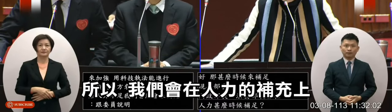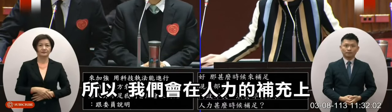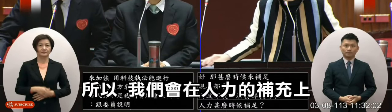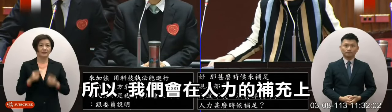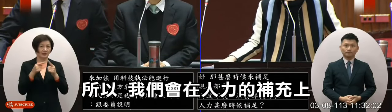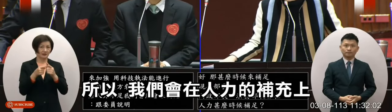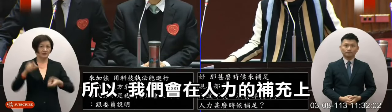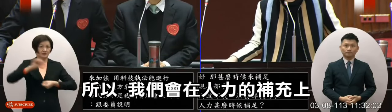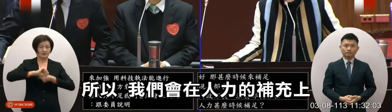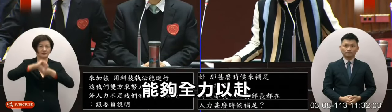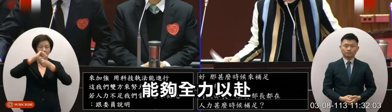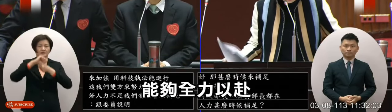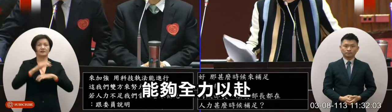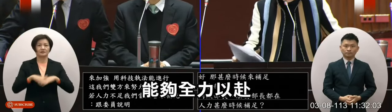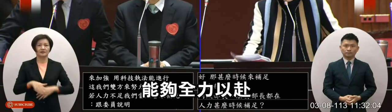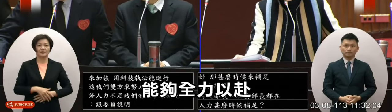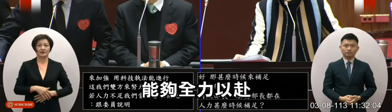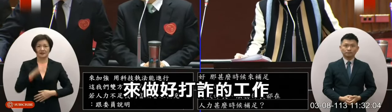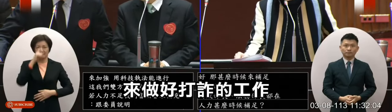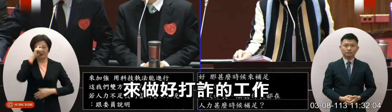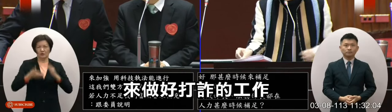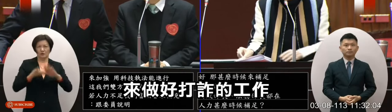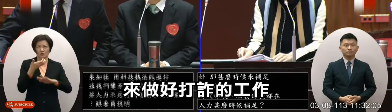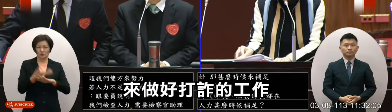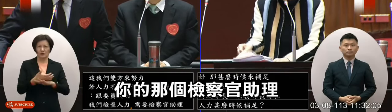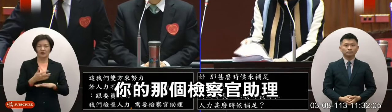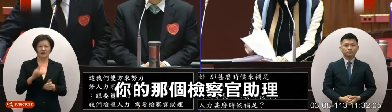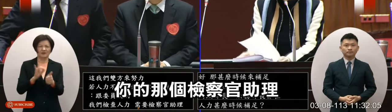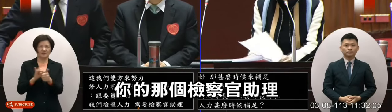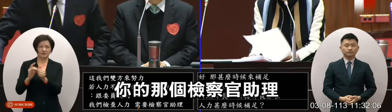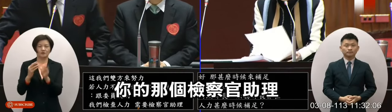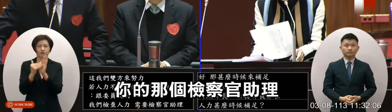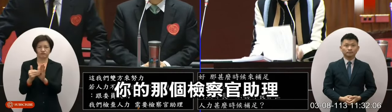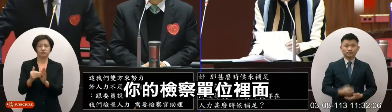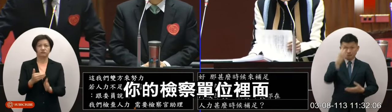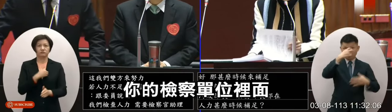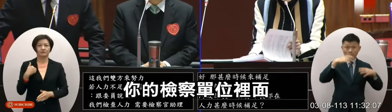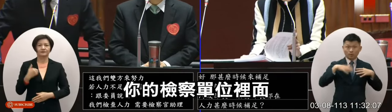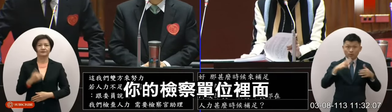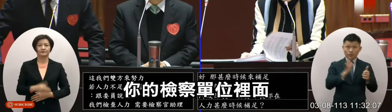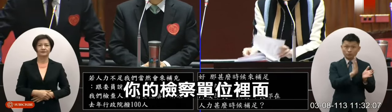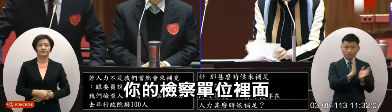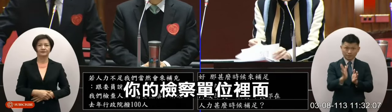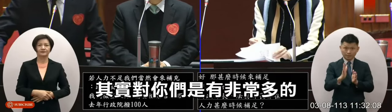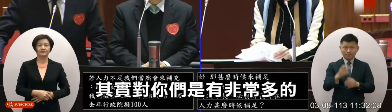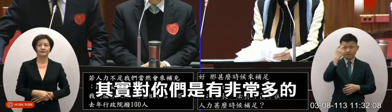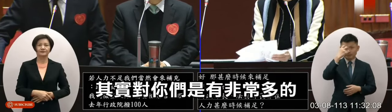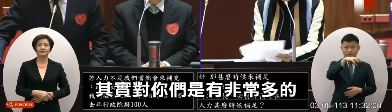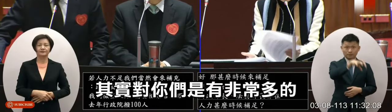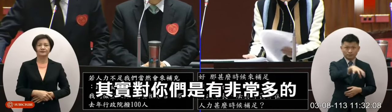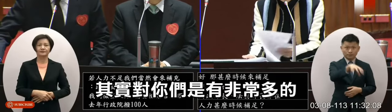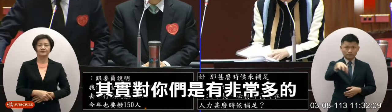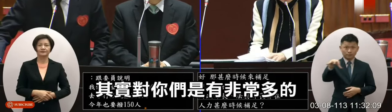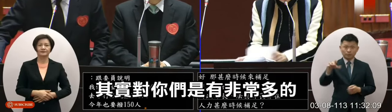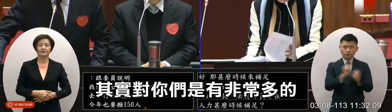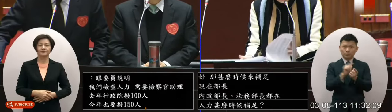力的补充上啊。能够全力以赴啊，来做好打诈的工作。 你的那个检察官助理，你的检察单位里面，其实对你们